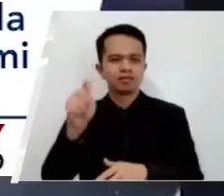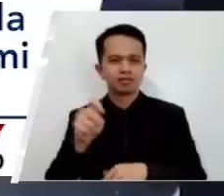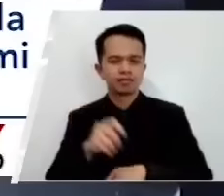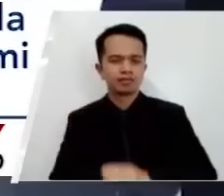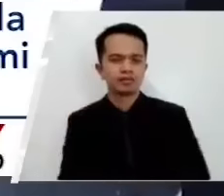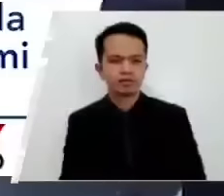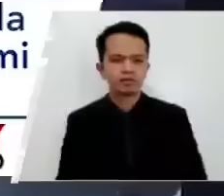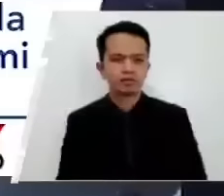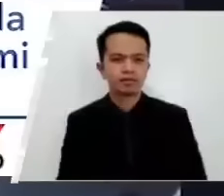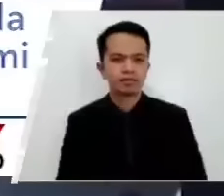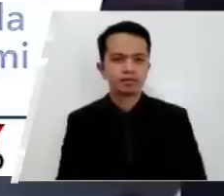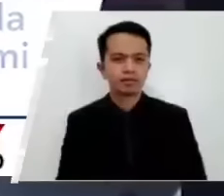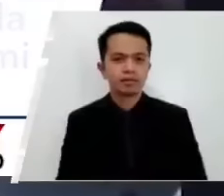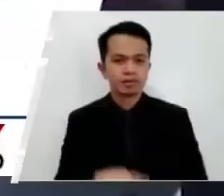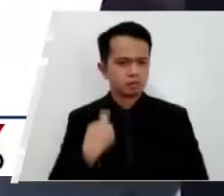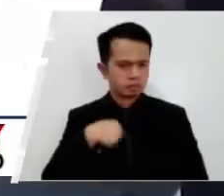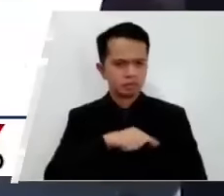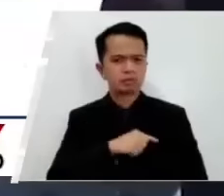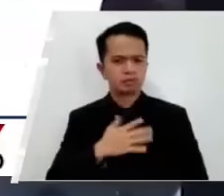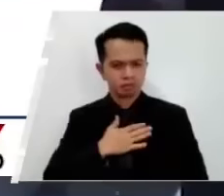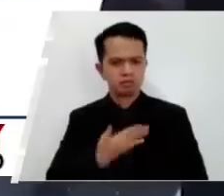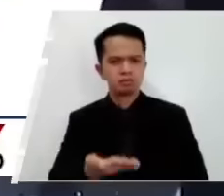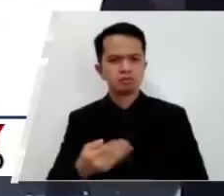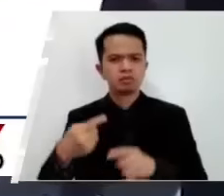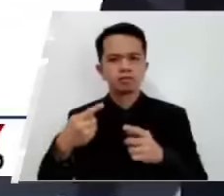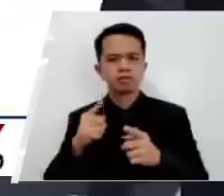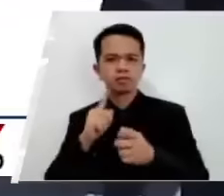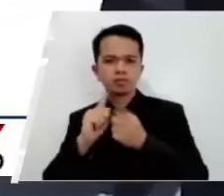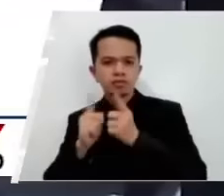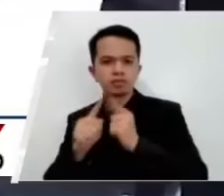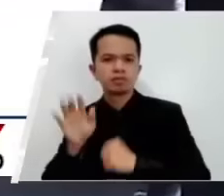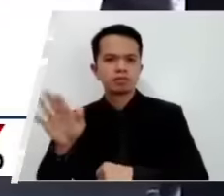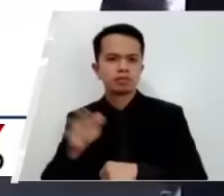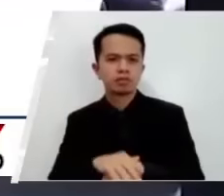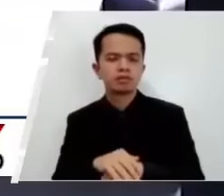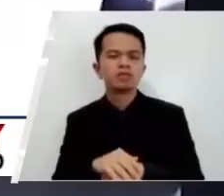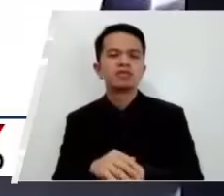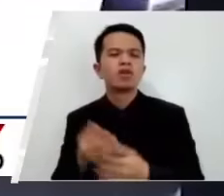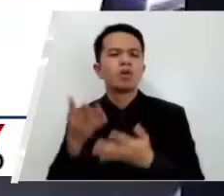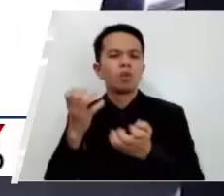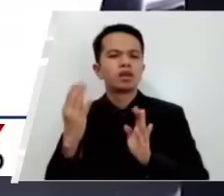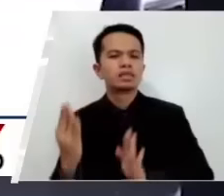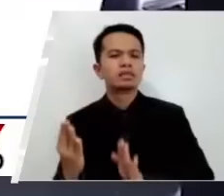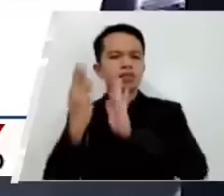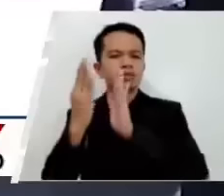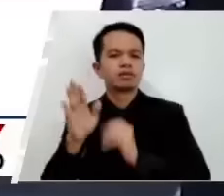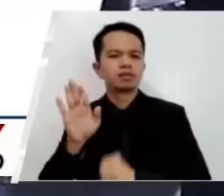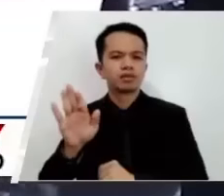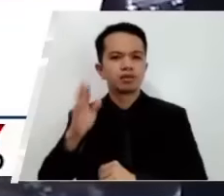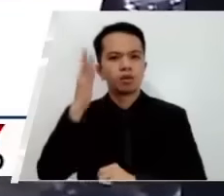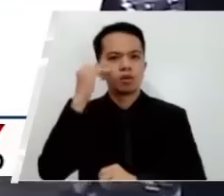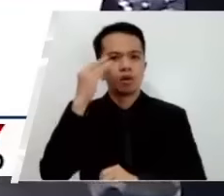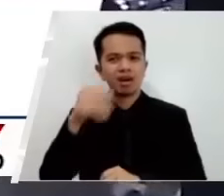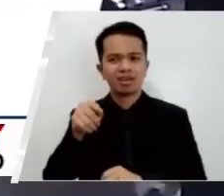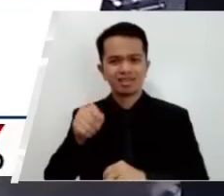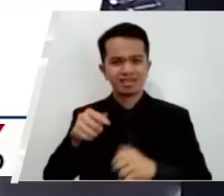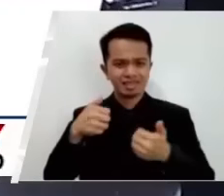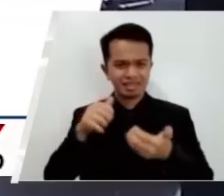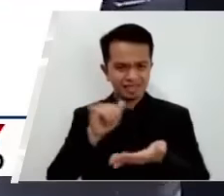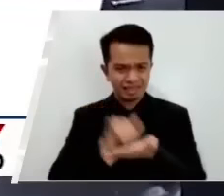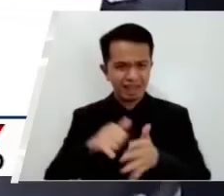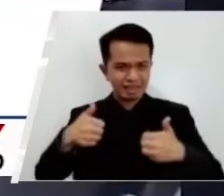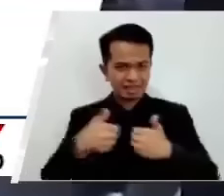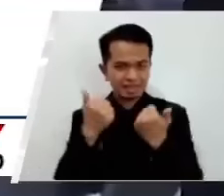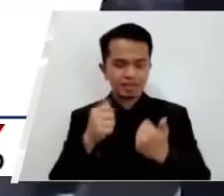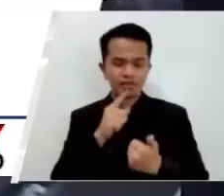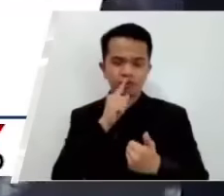Willing naman kami makapag-usap. Kailangan lang namin siya makaharap kasi hindi biro yung natamo namin trauma,